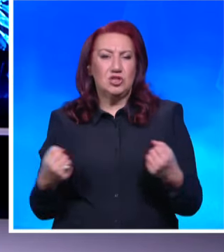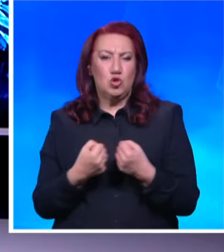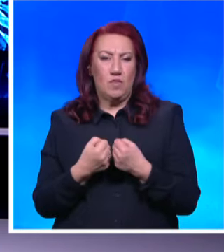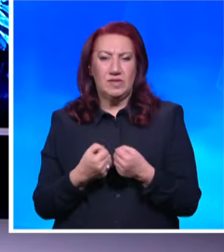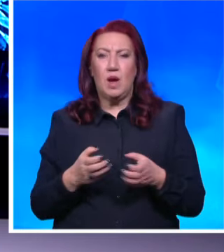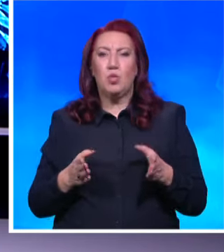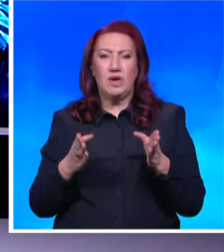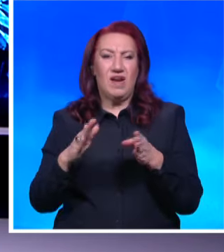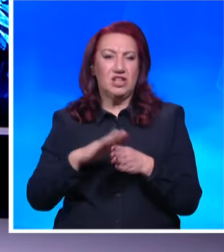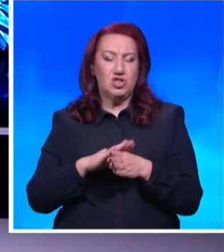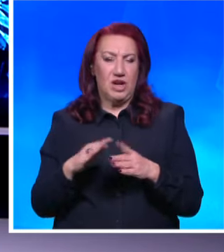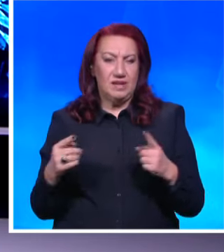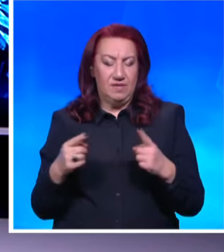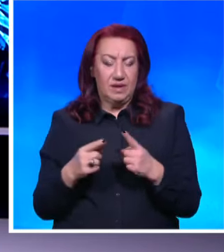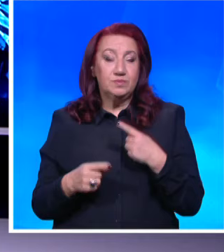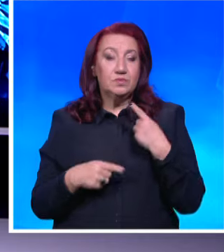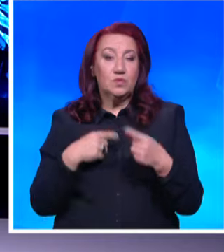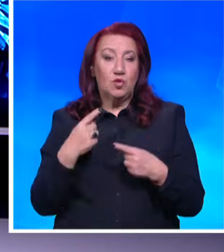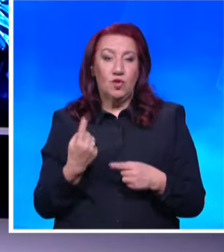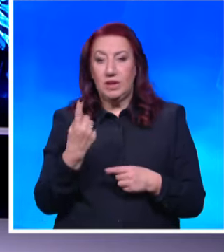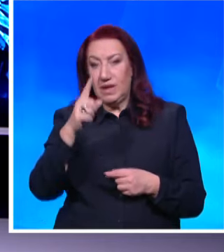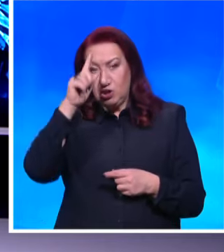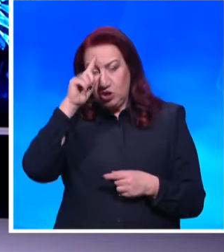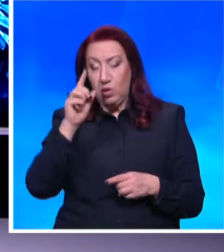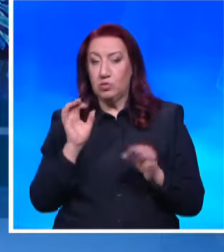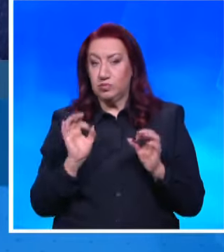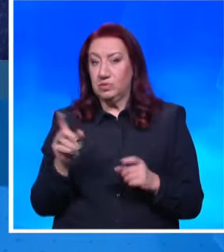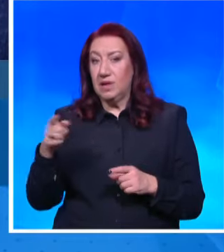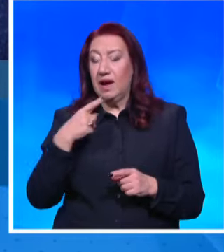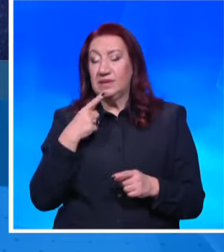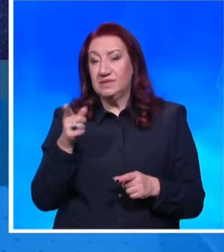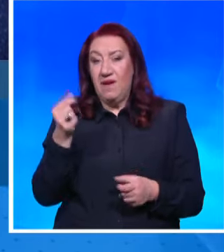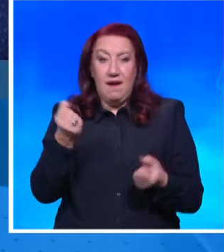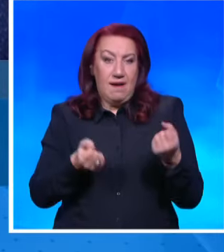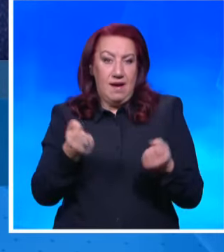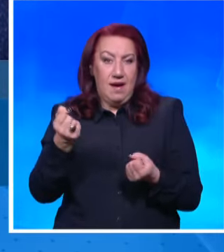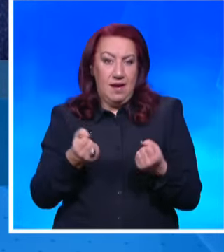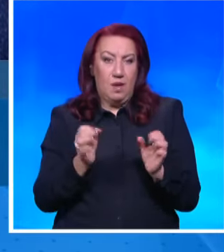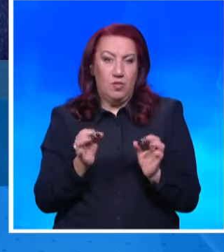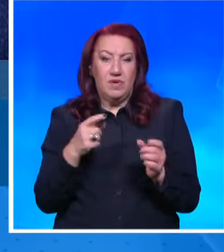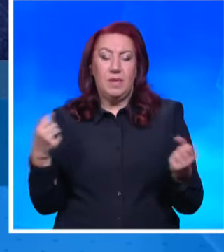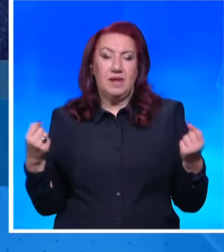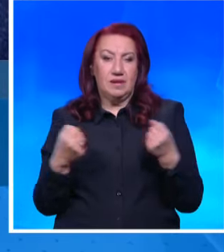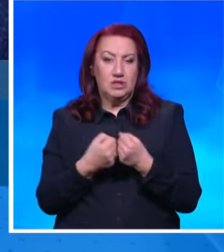дума за жената, за която се твърди, че е била зад волана по време на инцидента. Подробностите от Антония Яворова. Здравей!